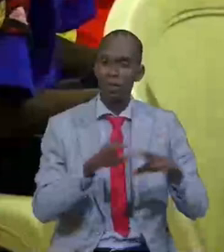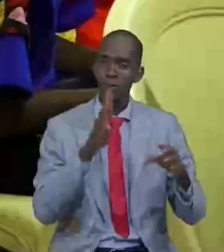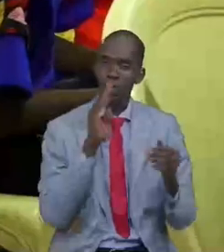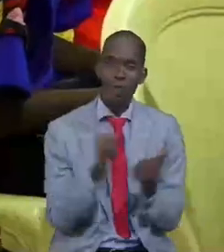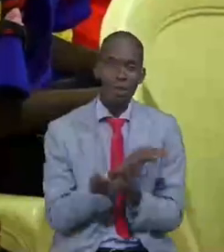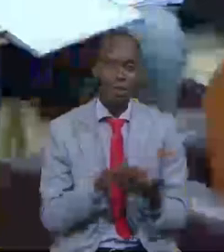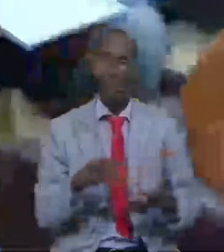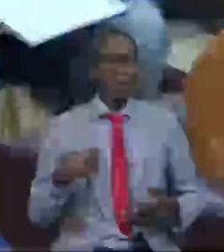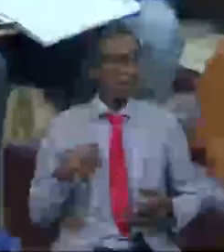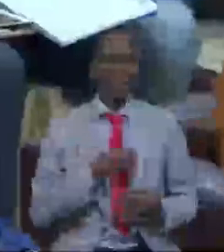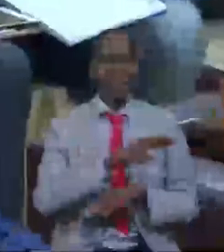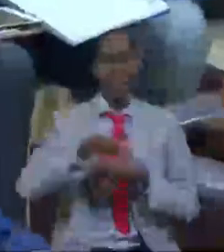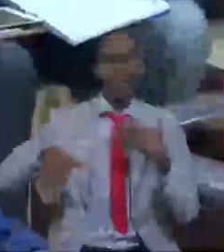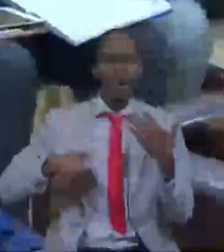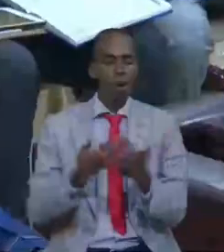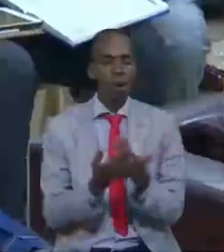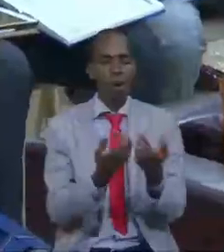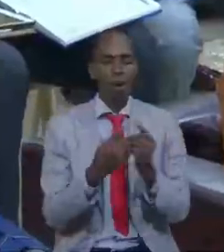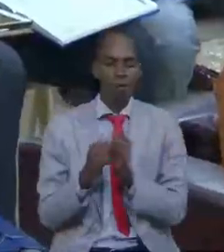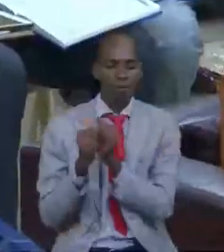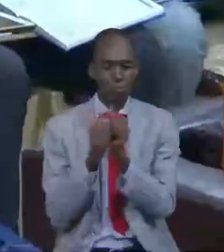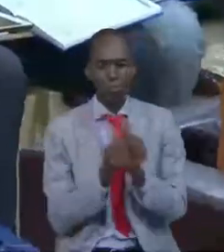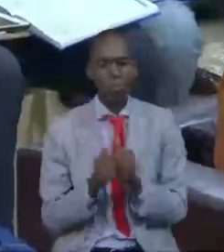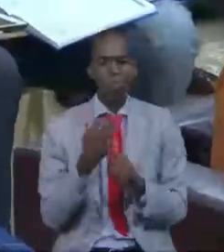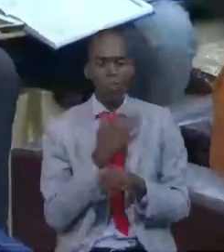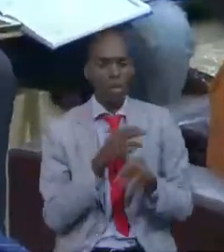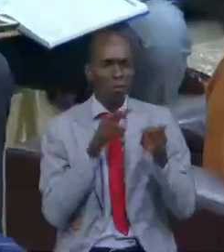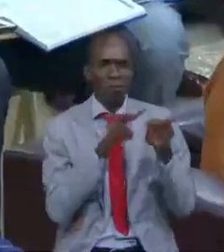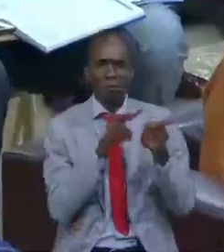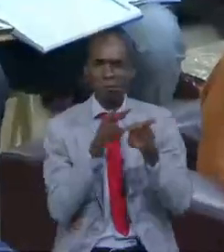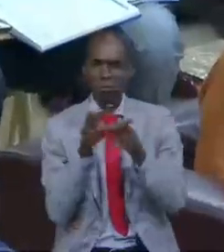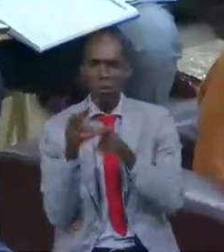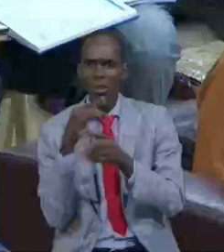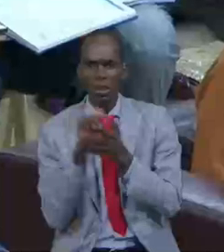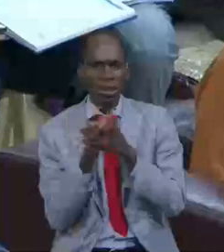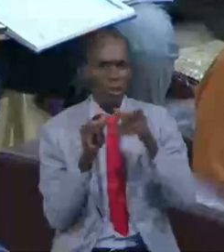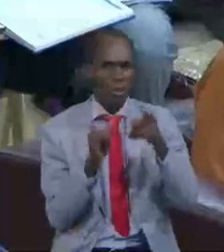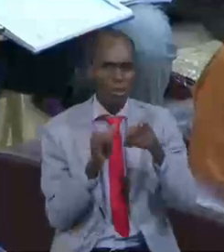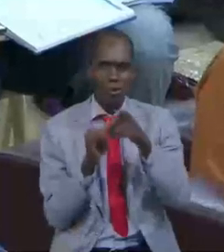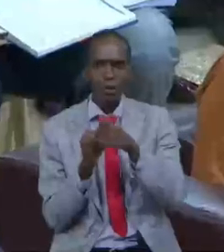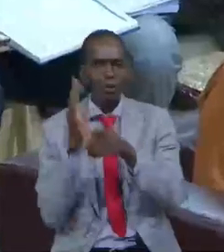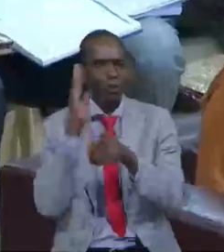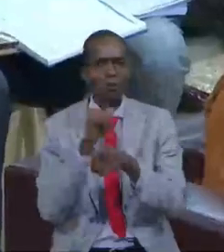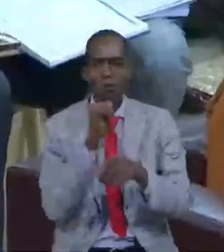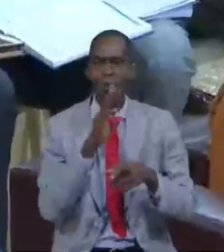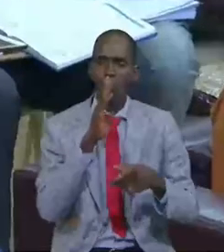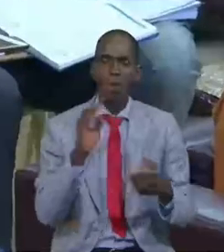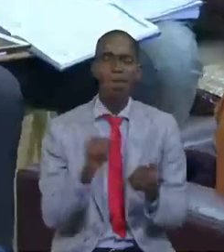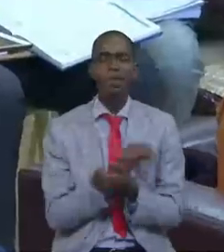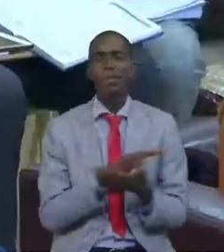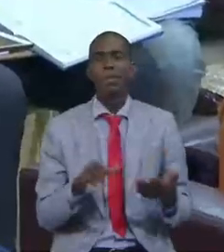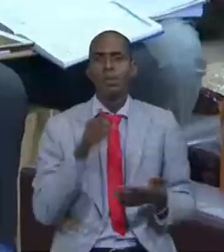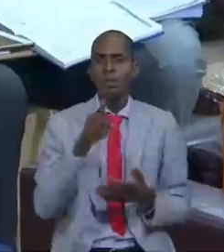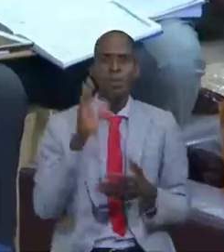nous venons ici ensemble et nous te regardons et nous disons, toi, tu ne dois pas périr. Tu dois répéter la